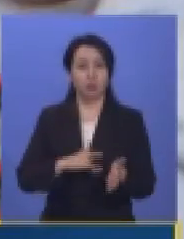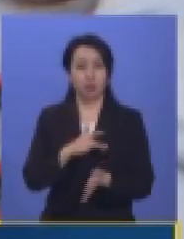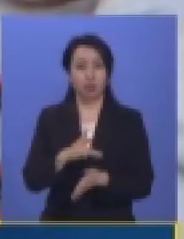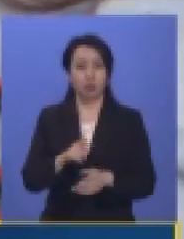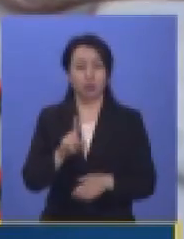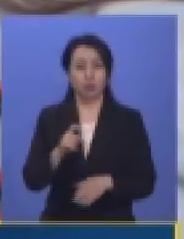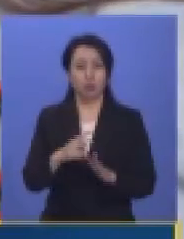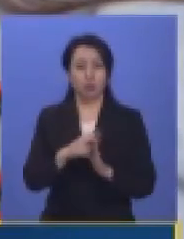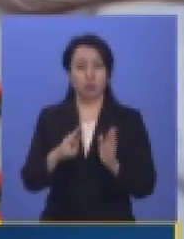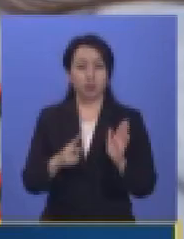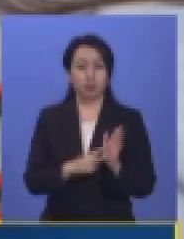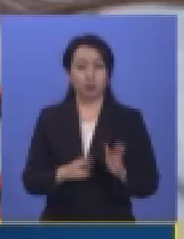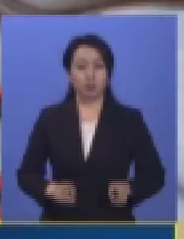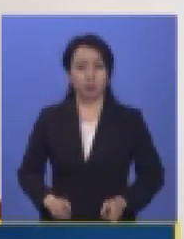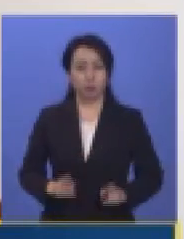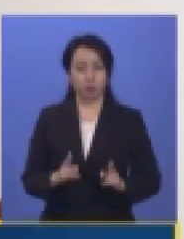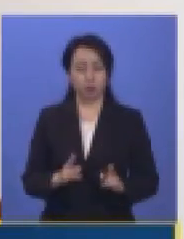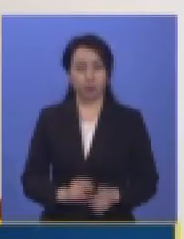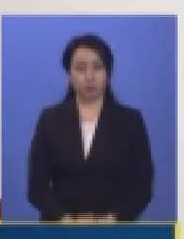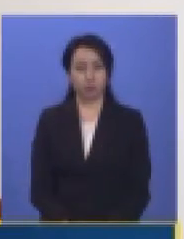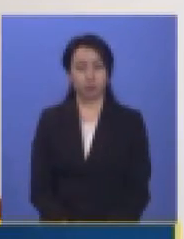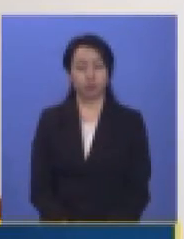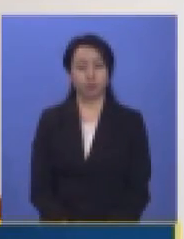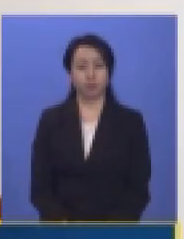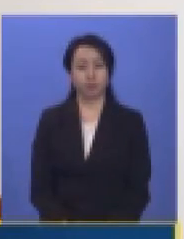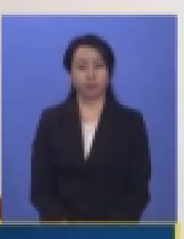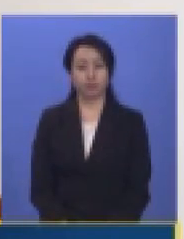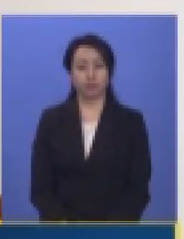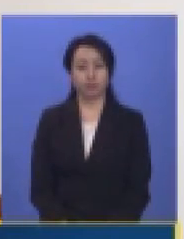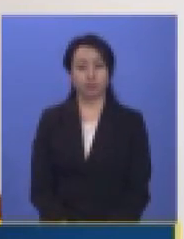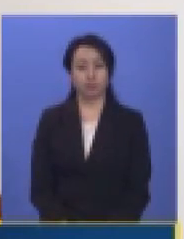раскрыто 117 преступлений. Аида Ермекова при содействии пресс-службы Департамента полиции.